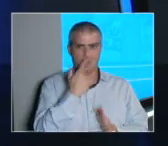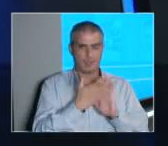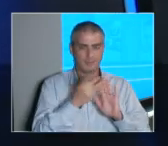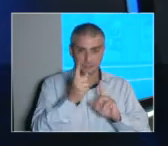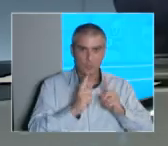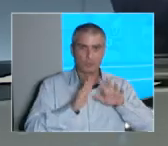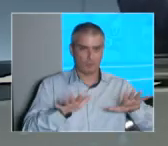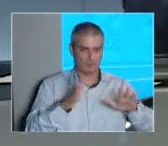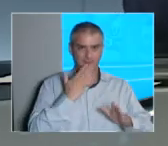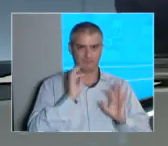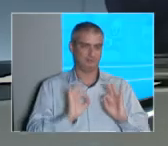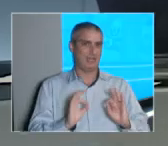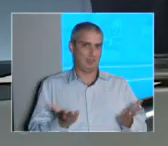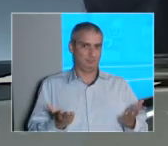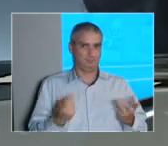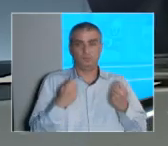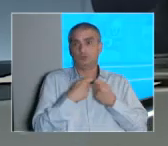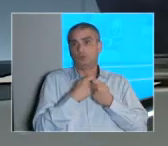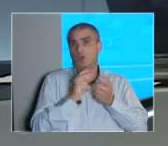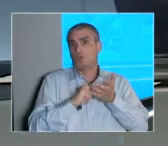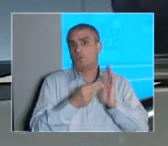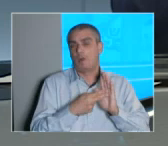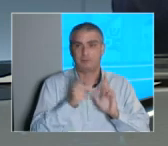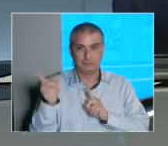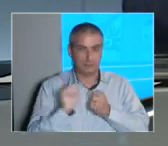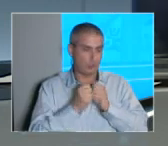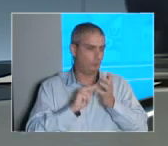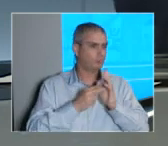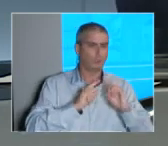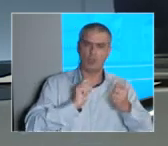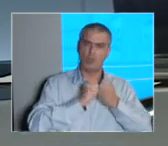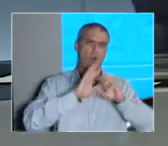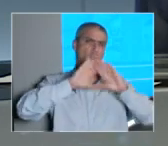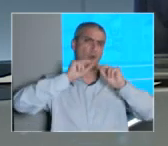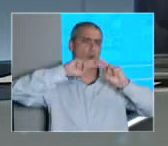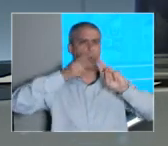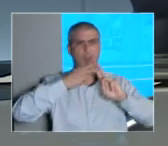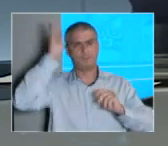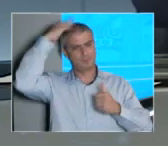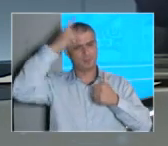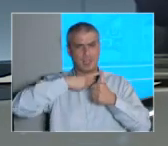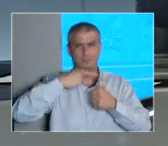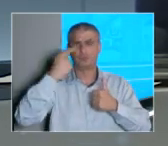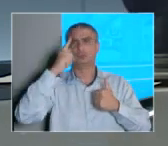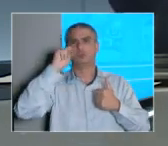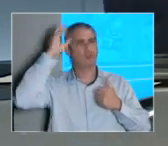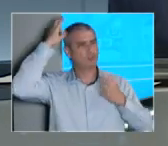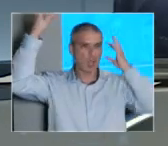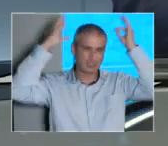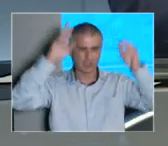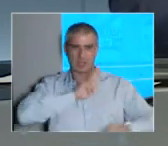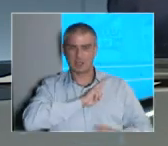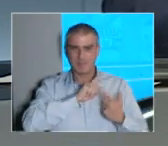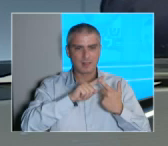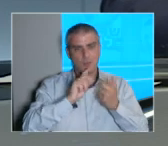זו תופעה ישראלית שקשורה אולי לפוליטיקאי כזה או אחר, או תופעה כלל עולמית, טראמפ, ג'ונסון, בכלל,